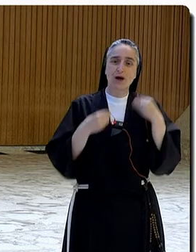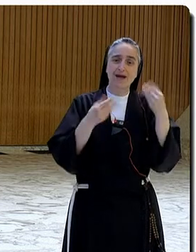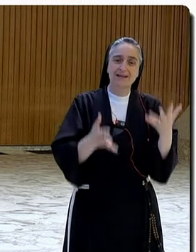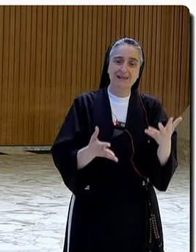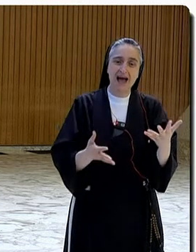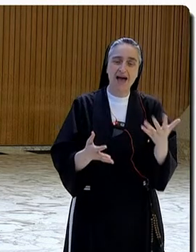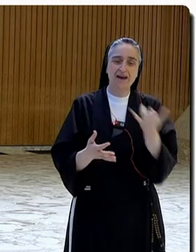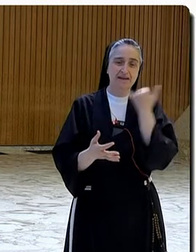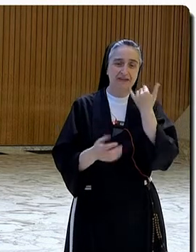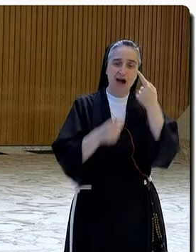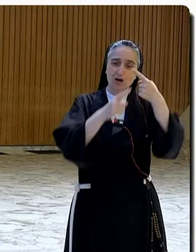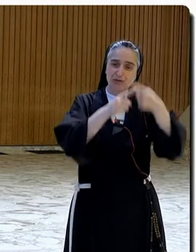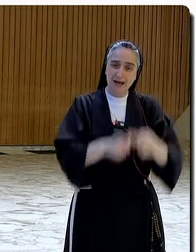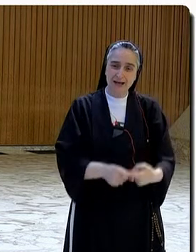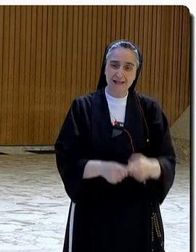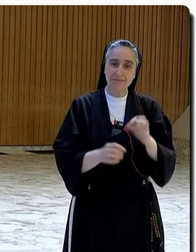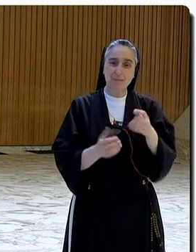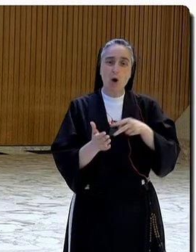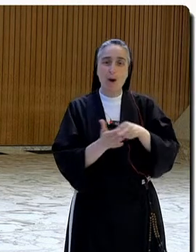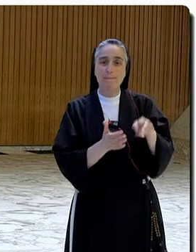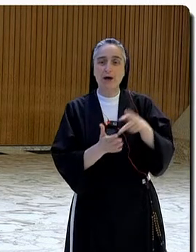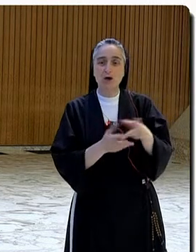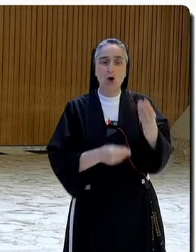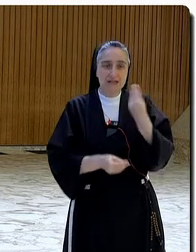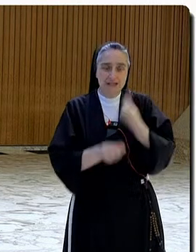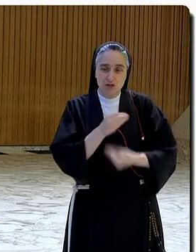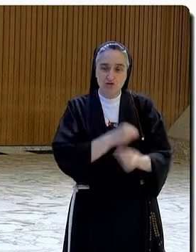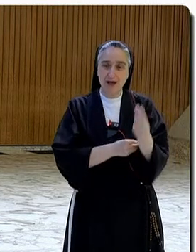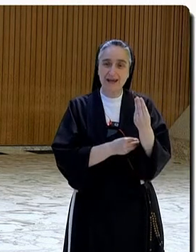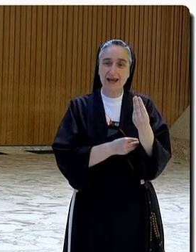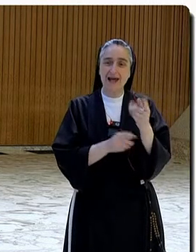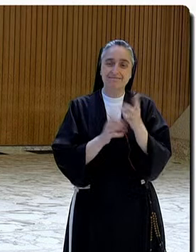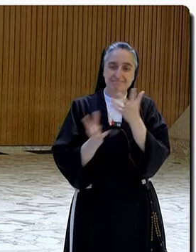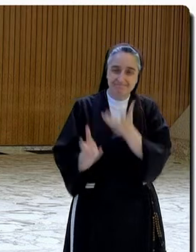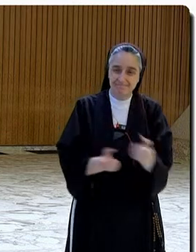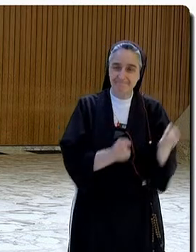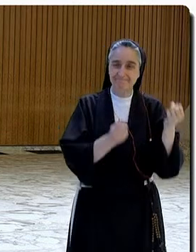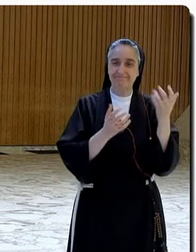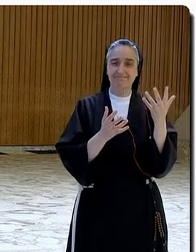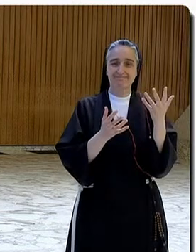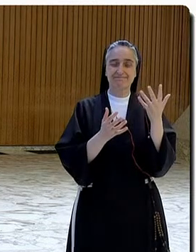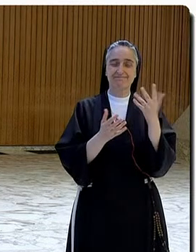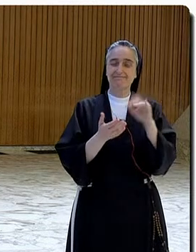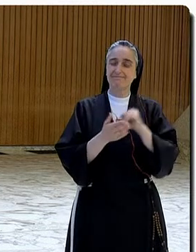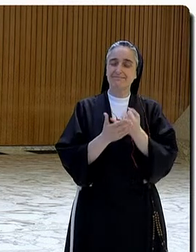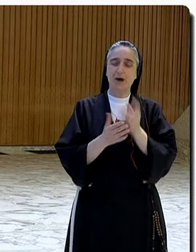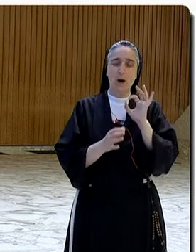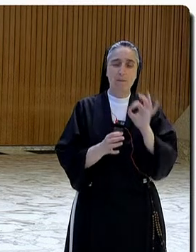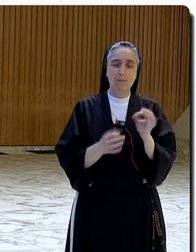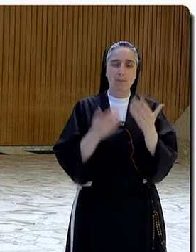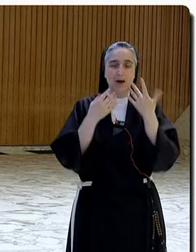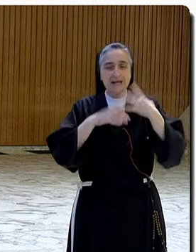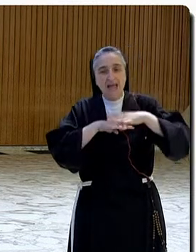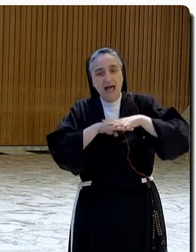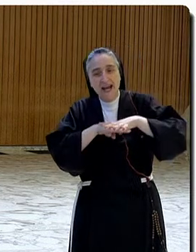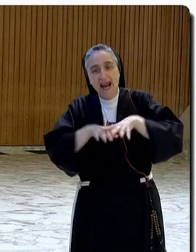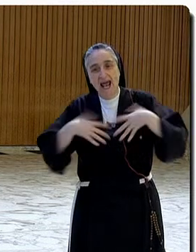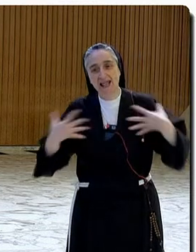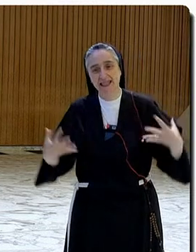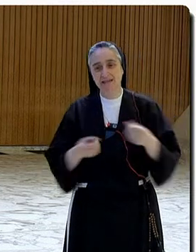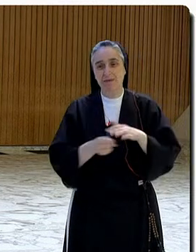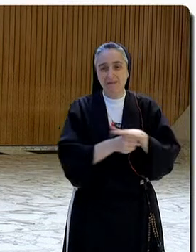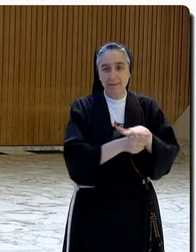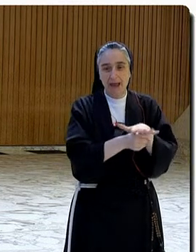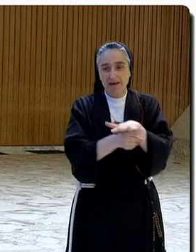e testimoniare percorsi generativi di accoglienza, soprattutto attraverso reti di famiglie, appunto